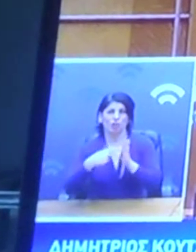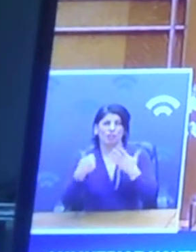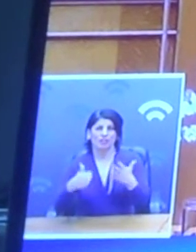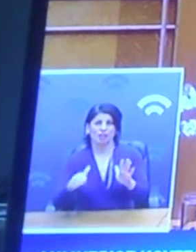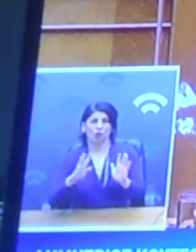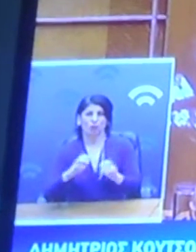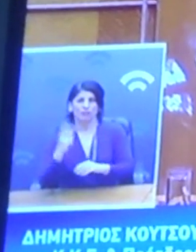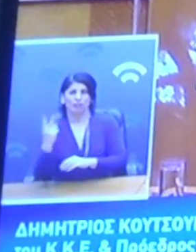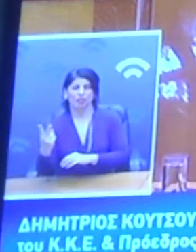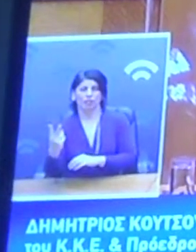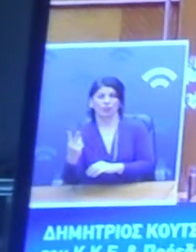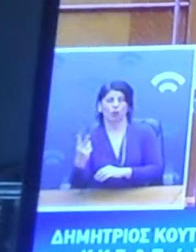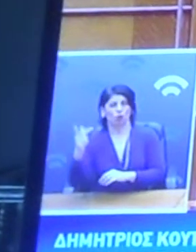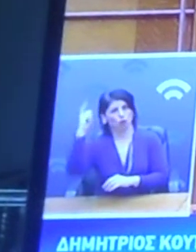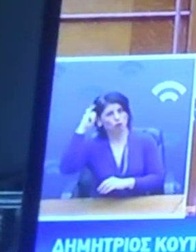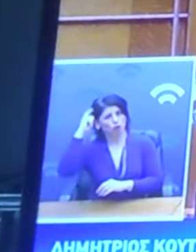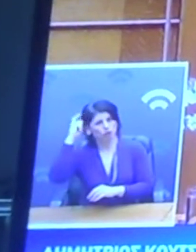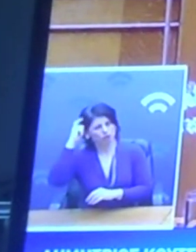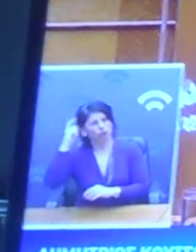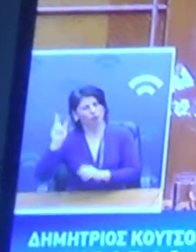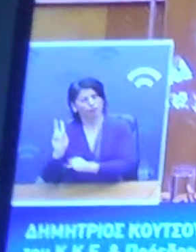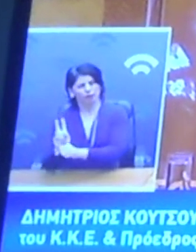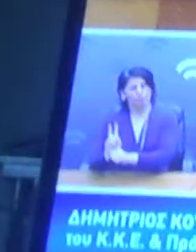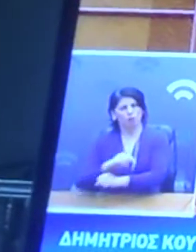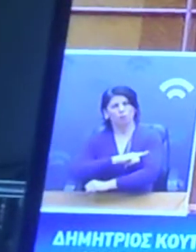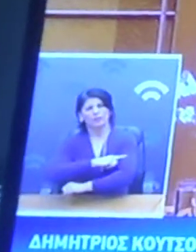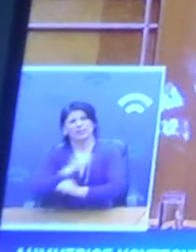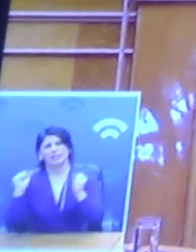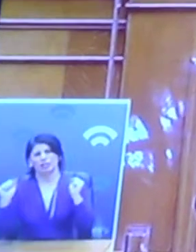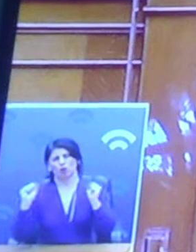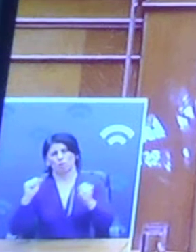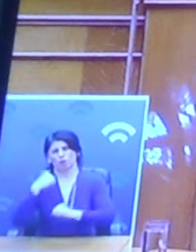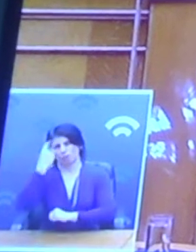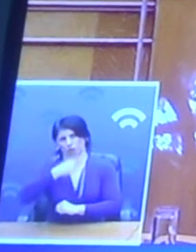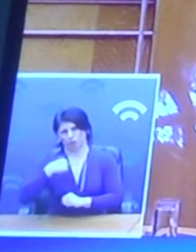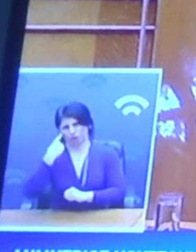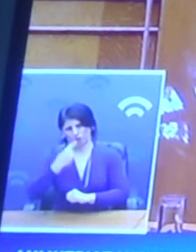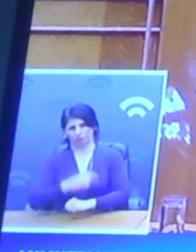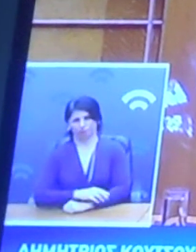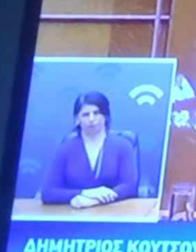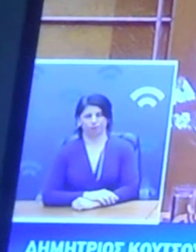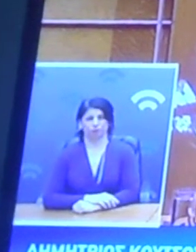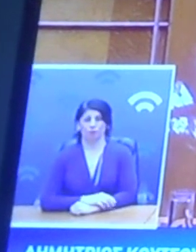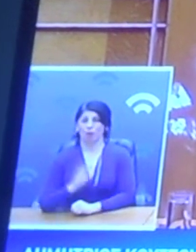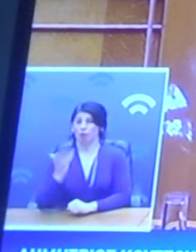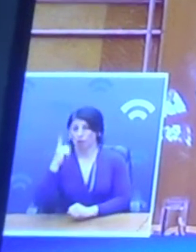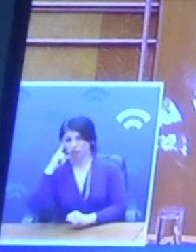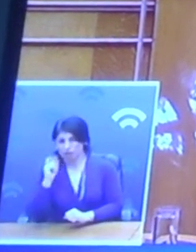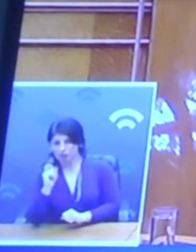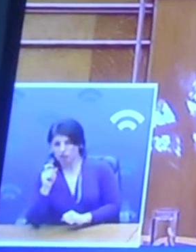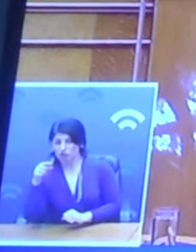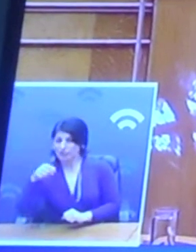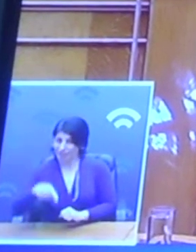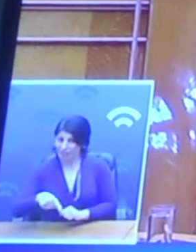2.692 νοσηλευτικό και λοιπό υγειονομικό προσωπικό. Και μάλιστα όταν ξέρετε ότι και αυτές